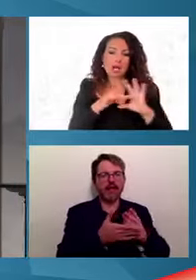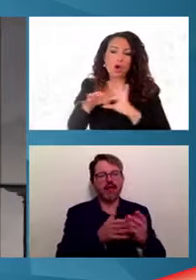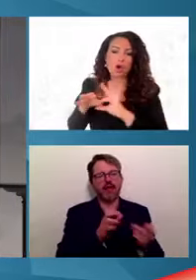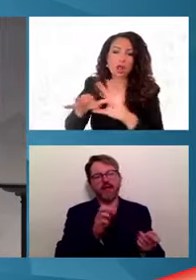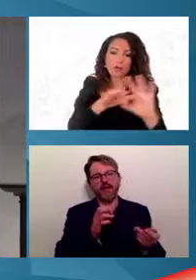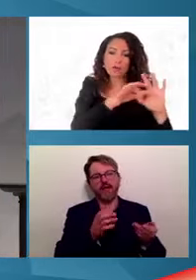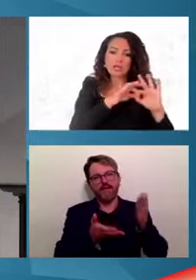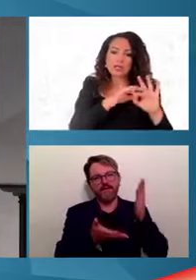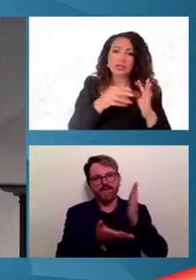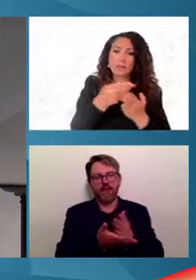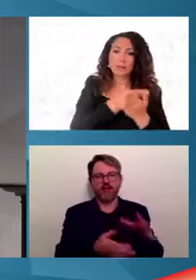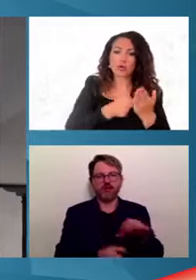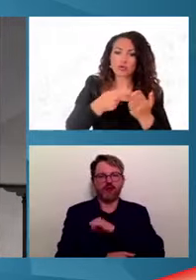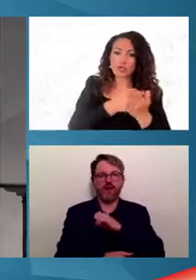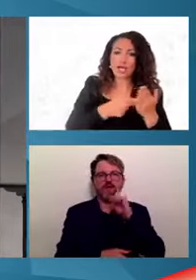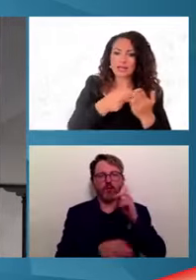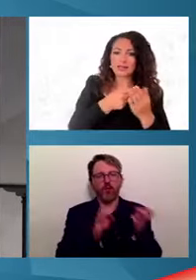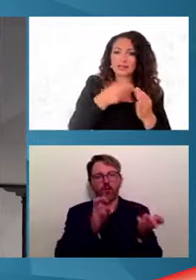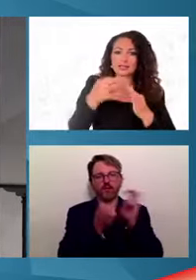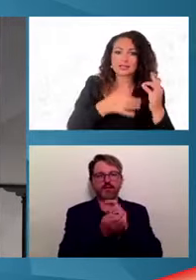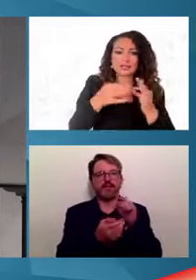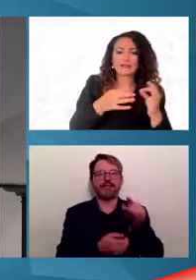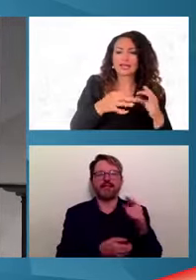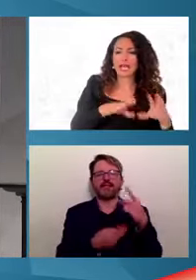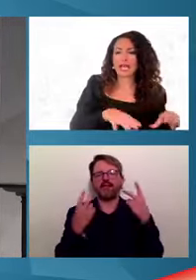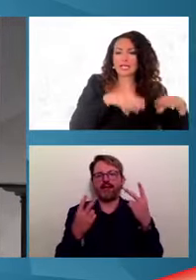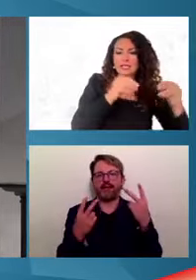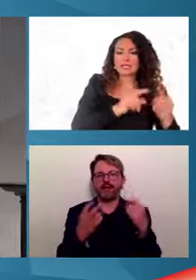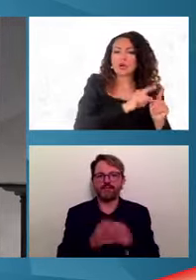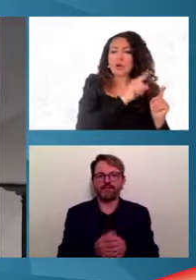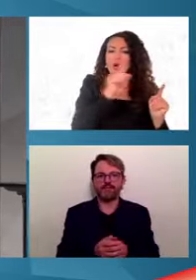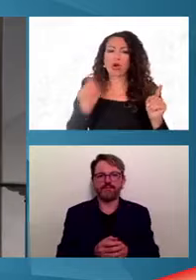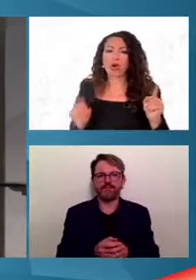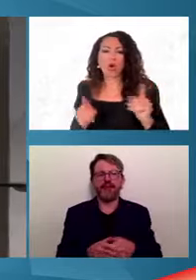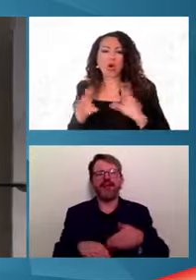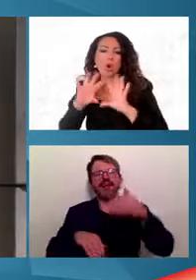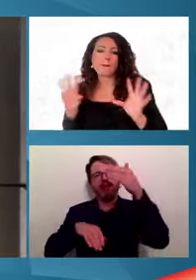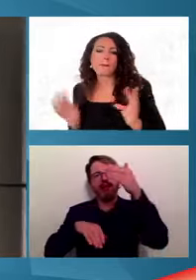Und das ist für uns ganz wesentlich. Das Letzte noch, Digitalisierung.